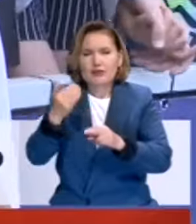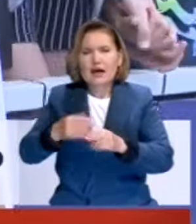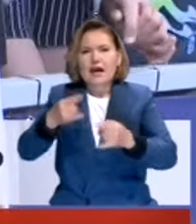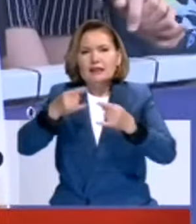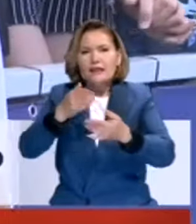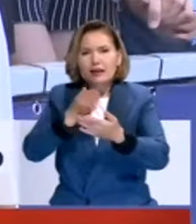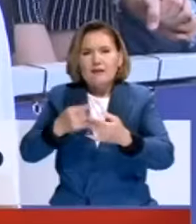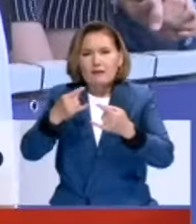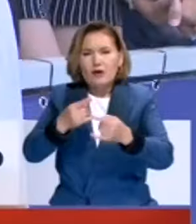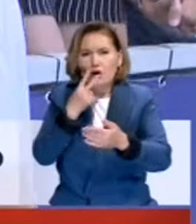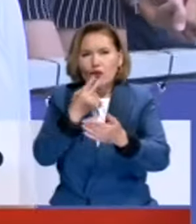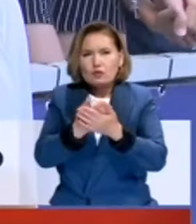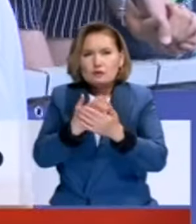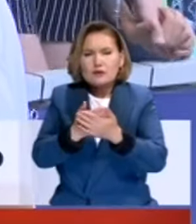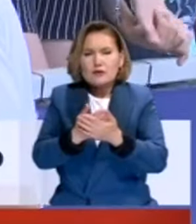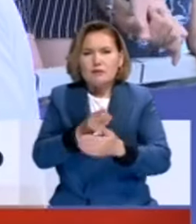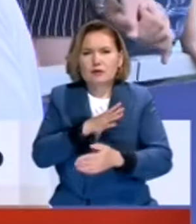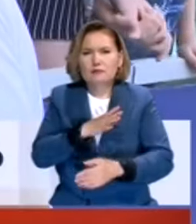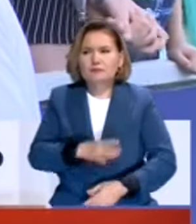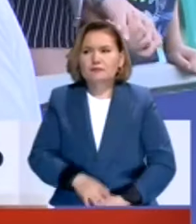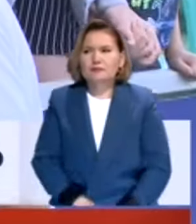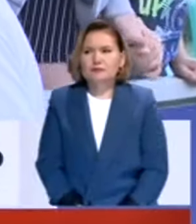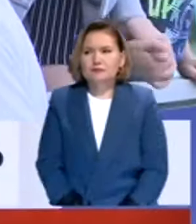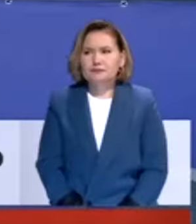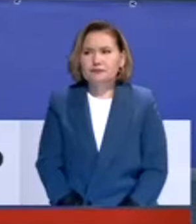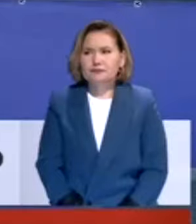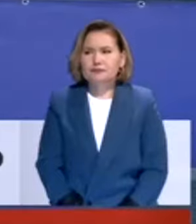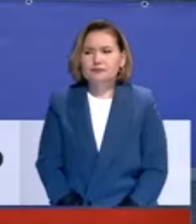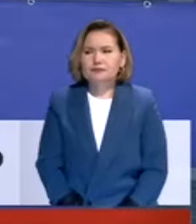тікелей эфирде көрсетіліп жатыр.